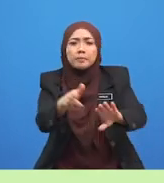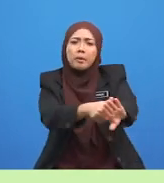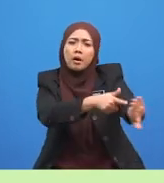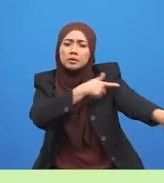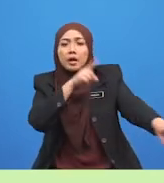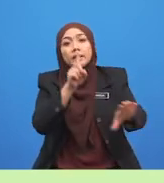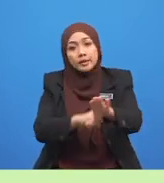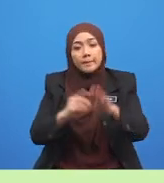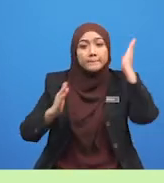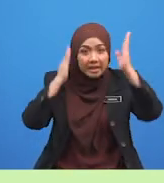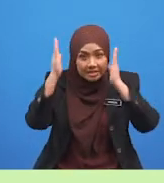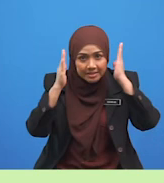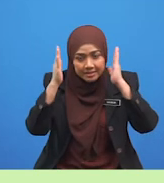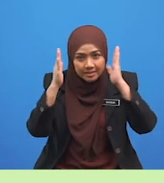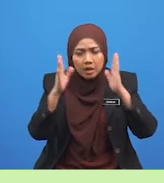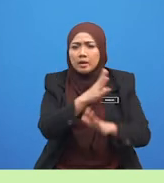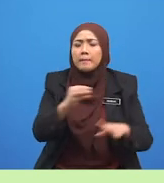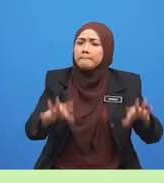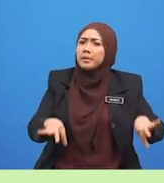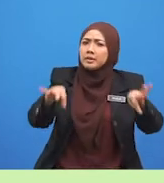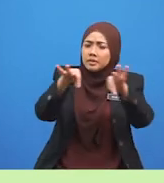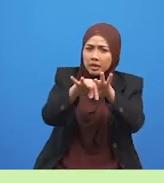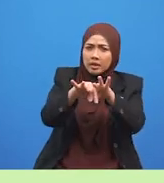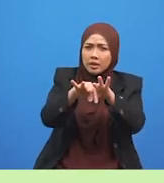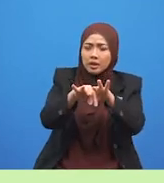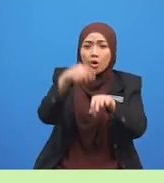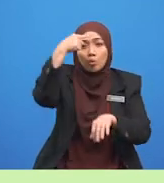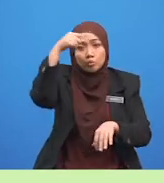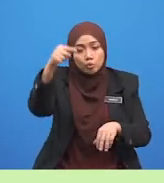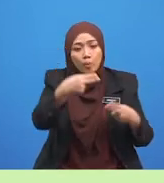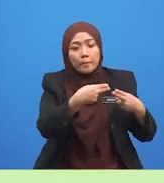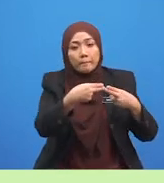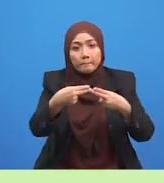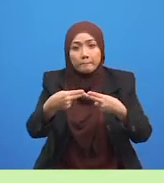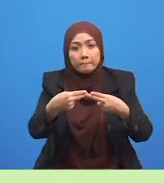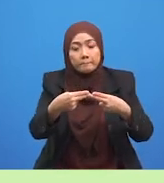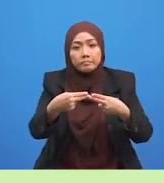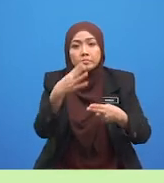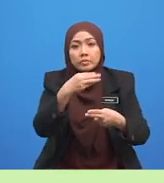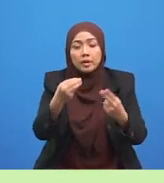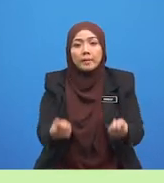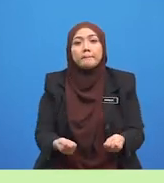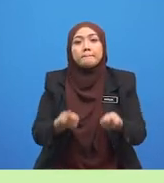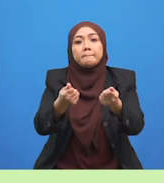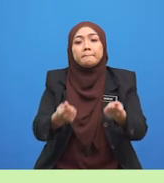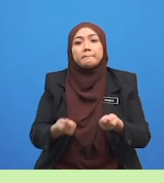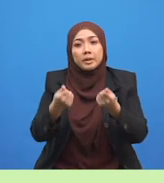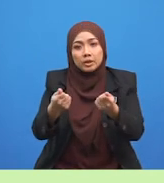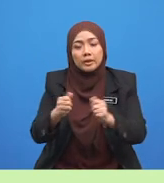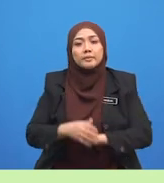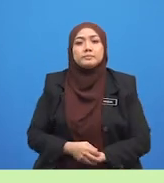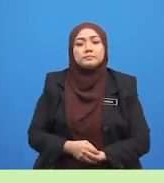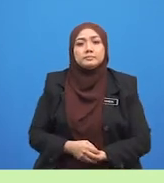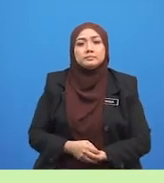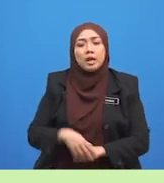Malaysia. Kepentingannya adalah untuk perhubungan dan pengangkutan. Nama sungai ini